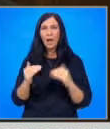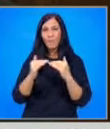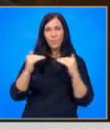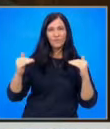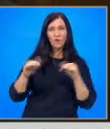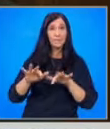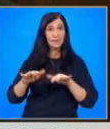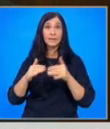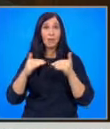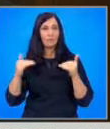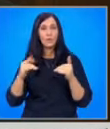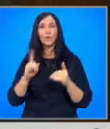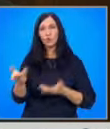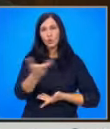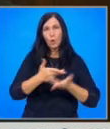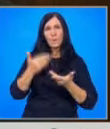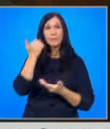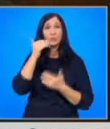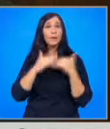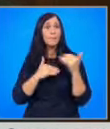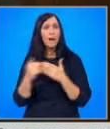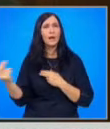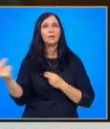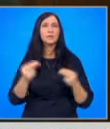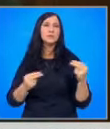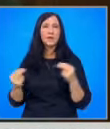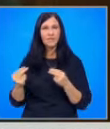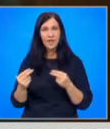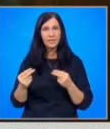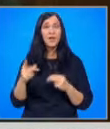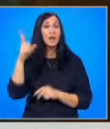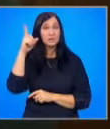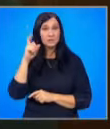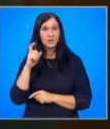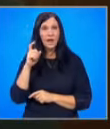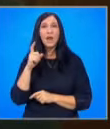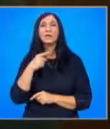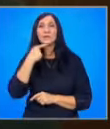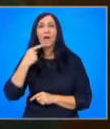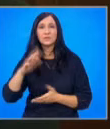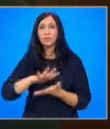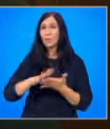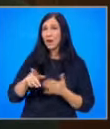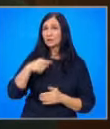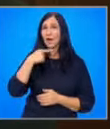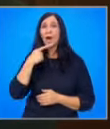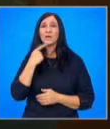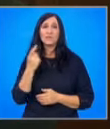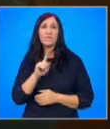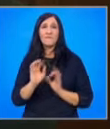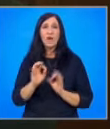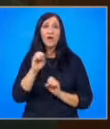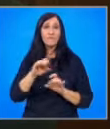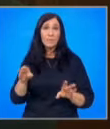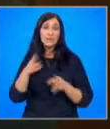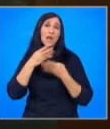платформа дигитална, на която да обменяме добри практики, съвети, сигнали за език на омразата, за дезинформация, за липса